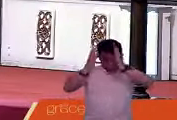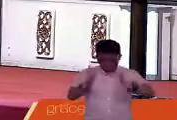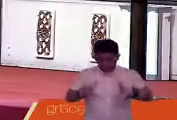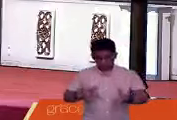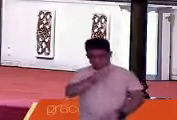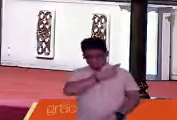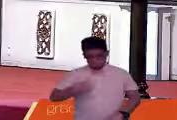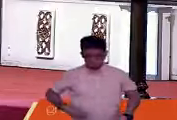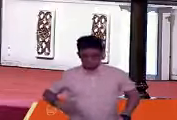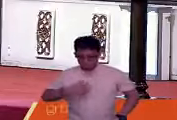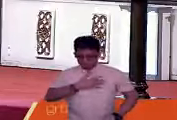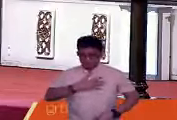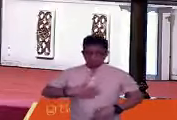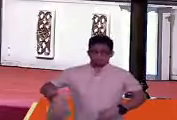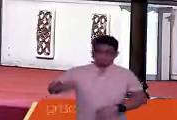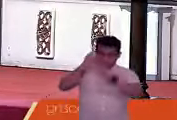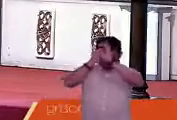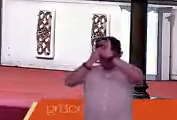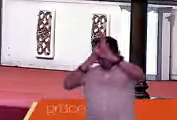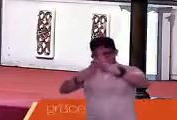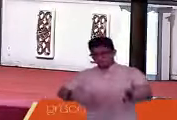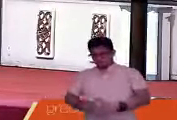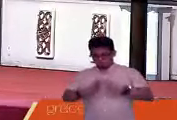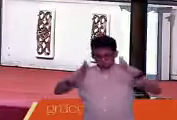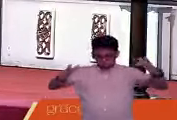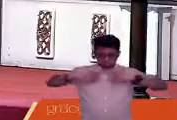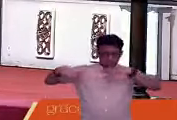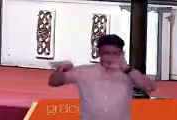my father, great mercy. Ha?